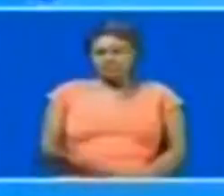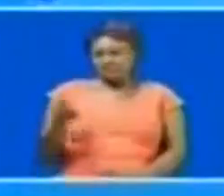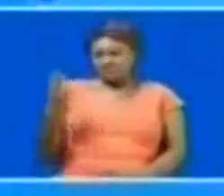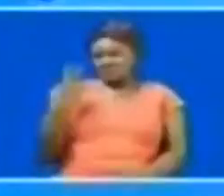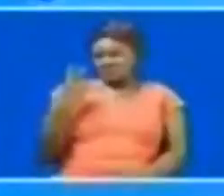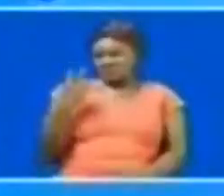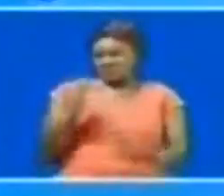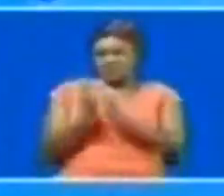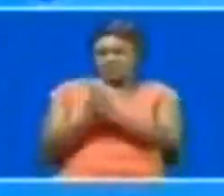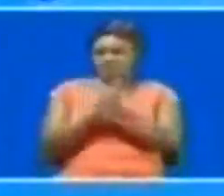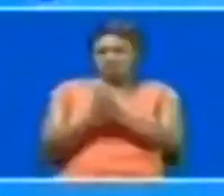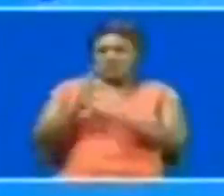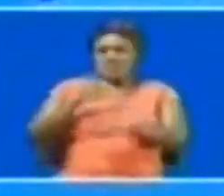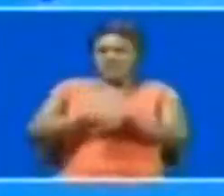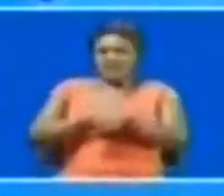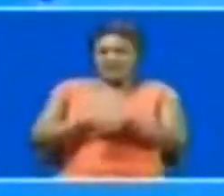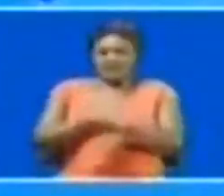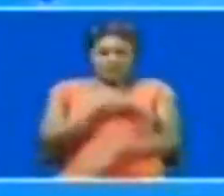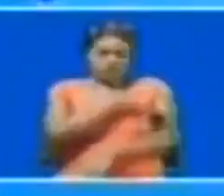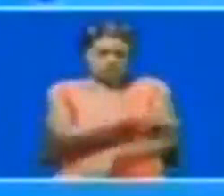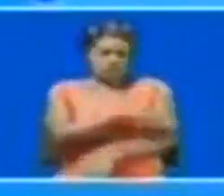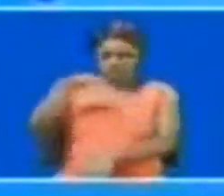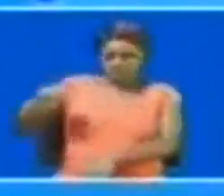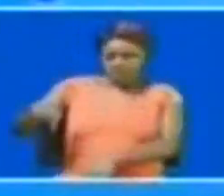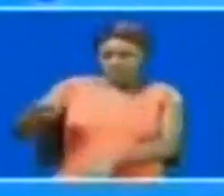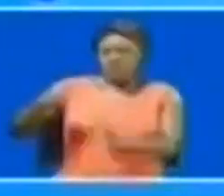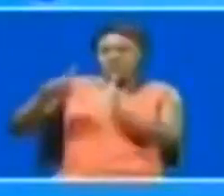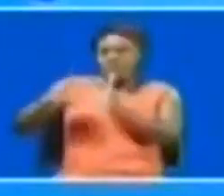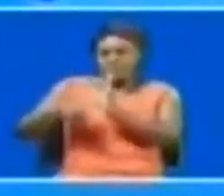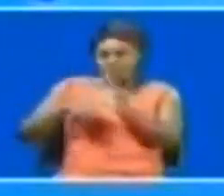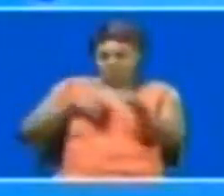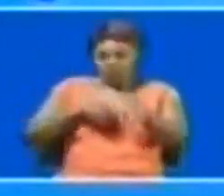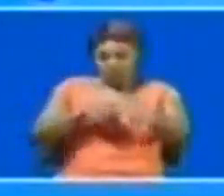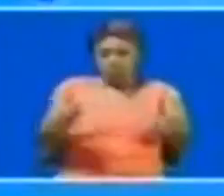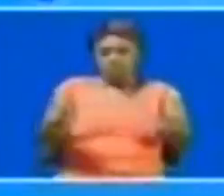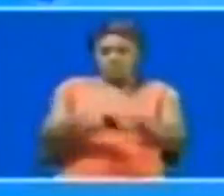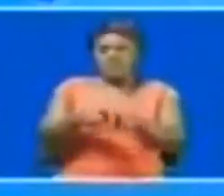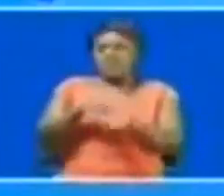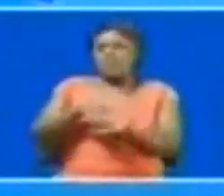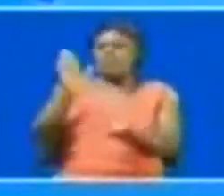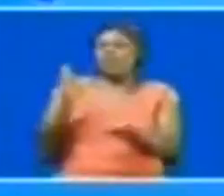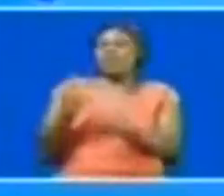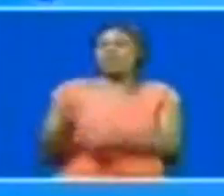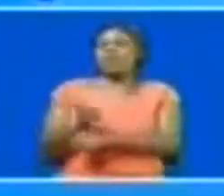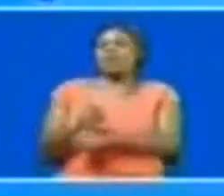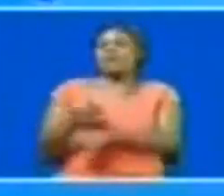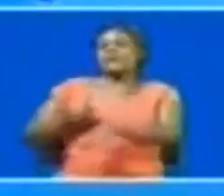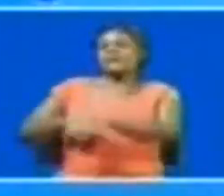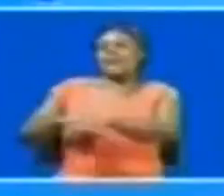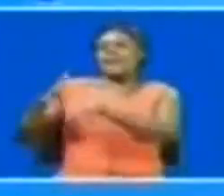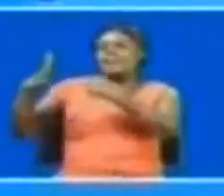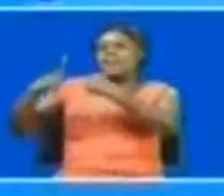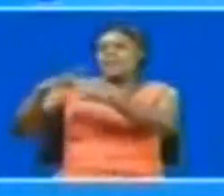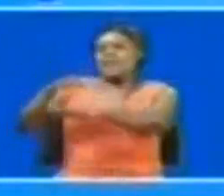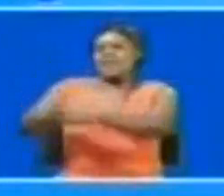Mtazamaji, ni taarifa ambazo tumezipata mapema jioni hii na tutakuwa ni wenye kuzifuatilia, na vile vile taarifa zaidi ni kwenye taarifa zetu kwa